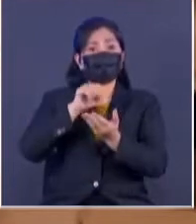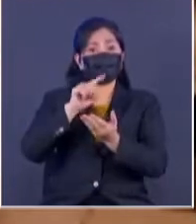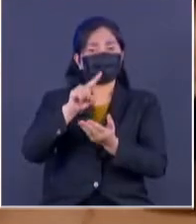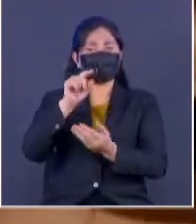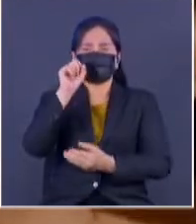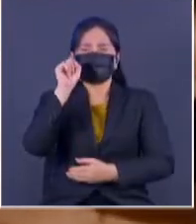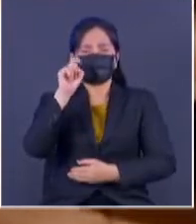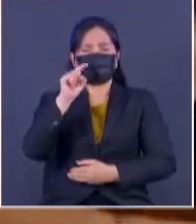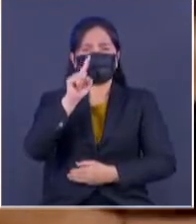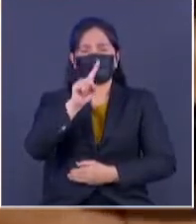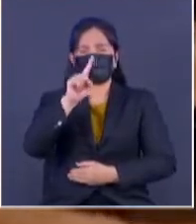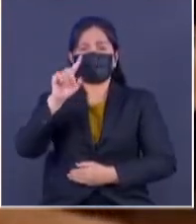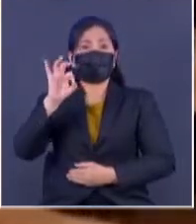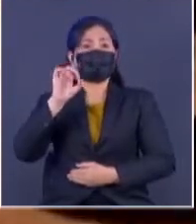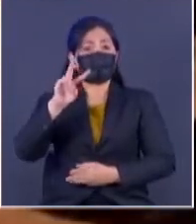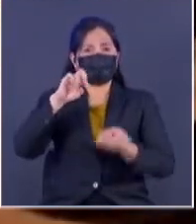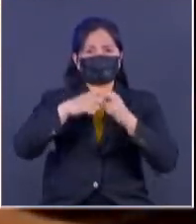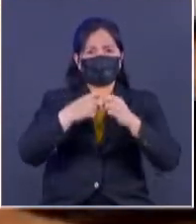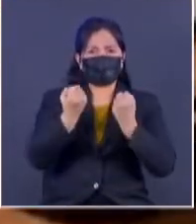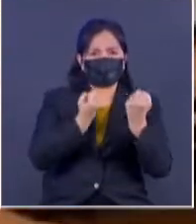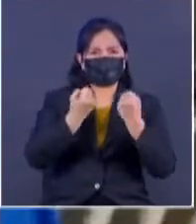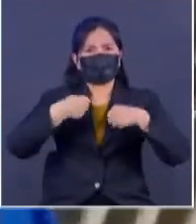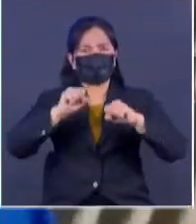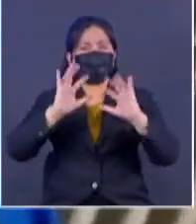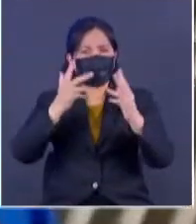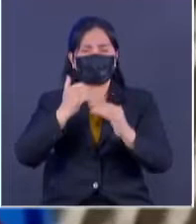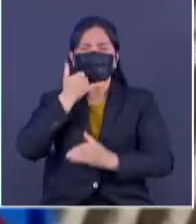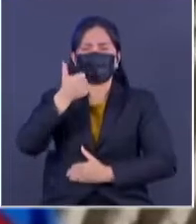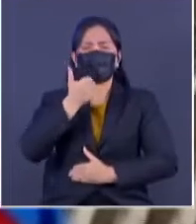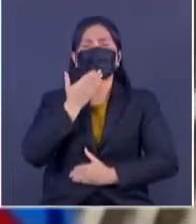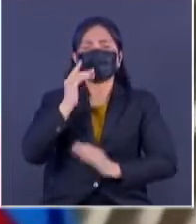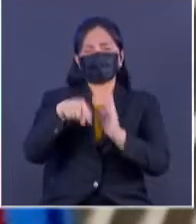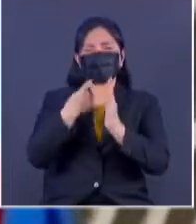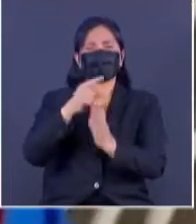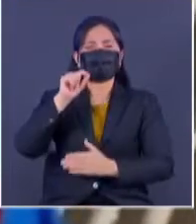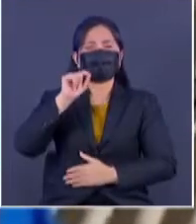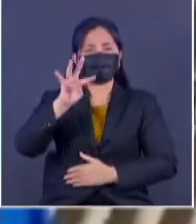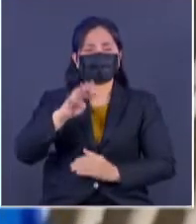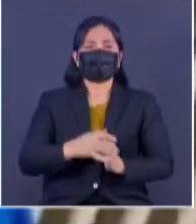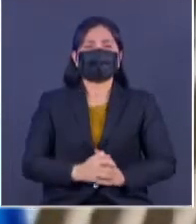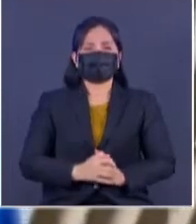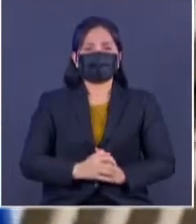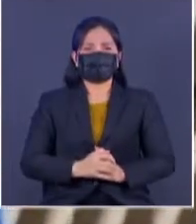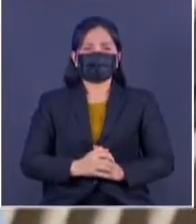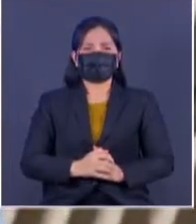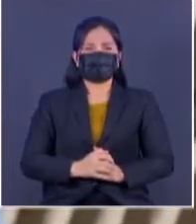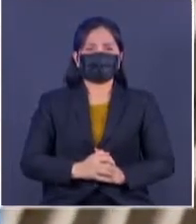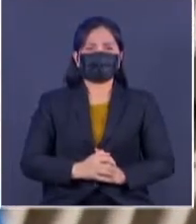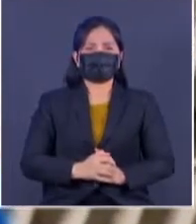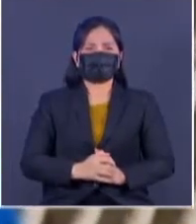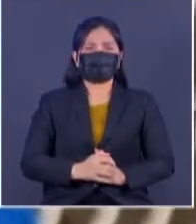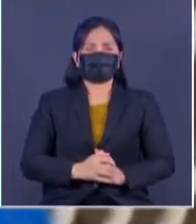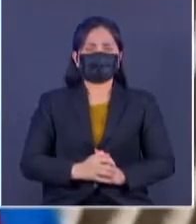น1192ได้ตลอด24ชั่วโมงทีนี้เนี่ยพอเราเข้าไปในระบบแล้วเนี่ยนะครับข้อมูลก็จะ